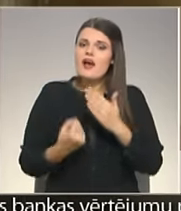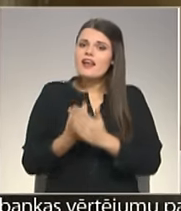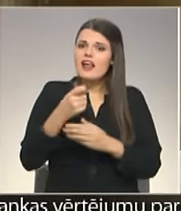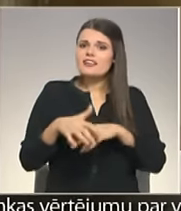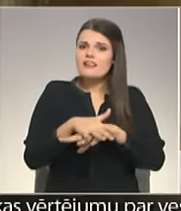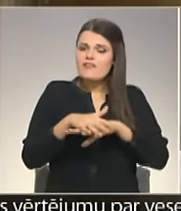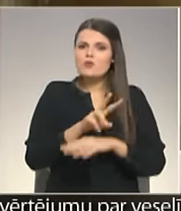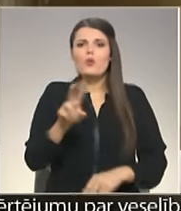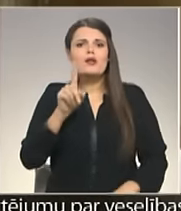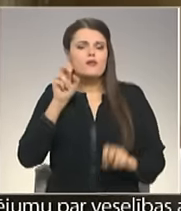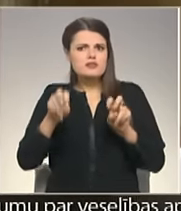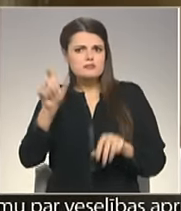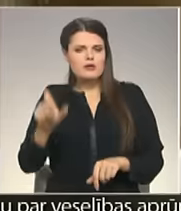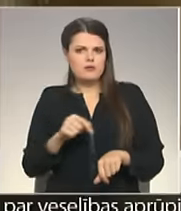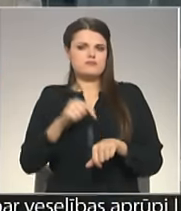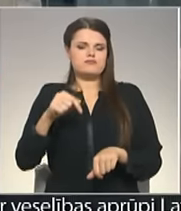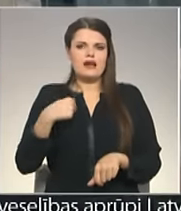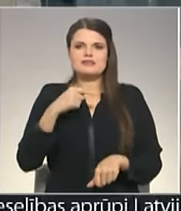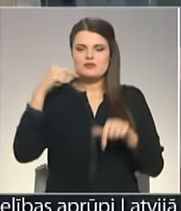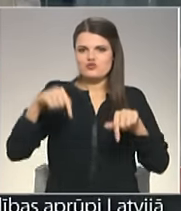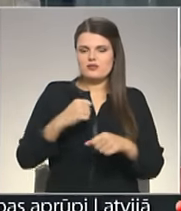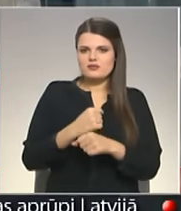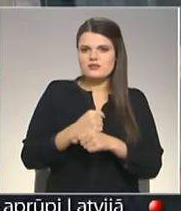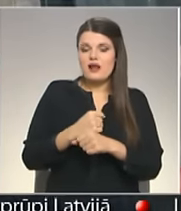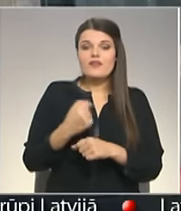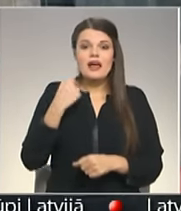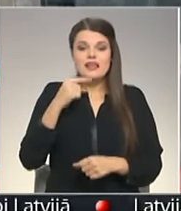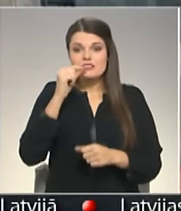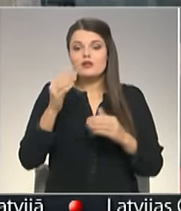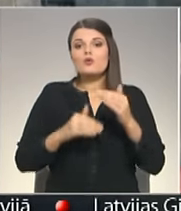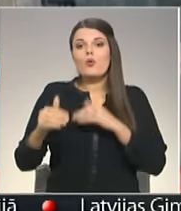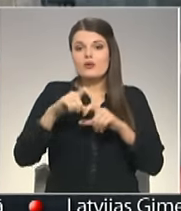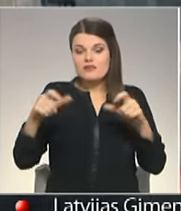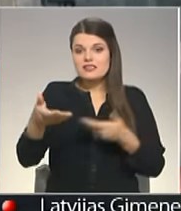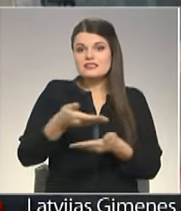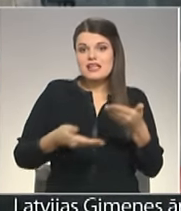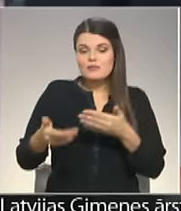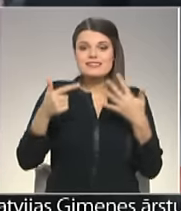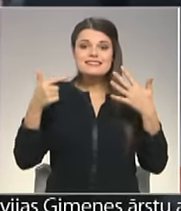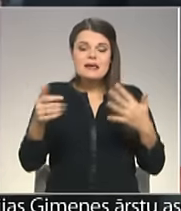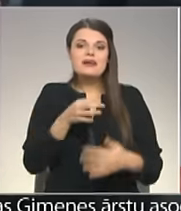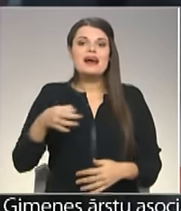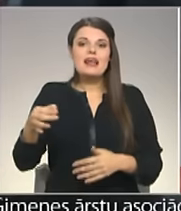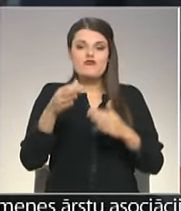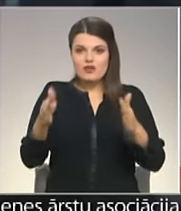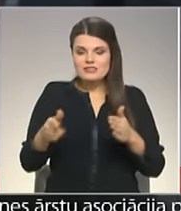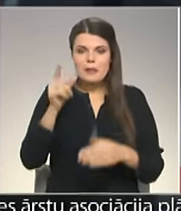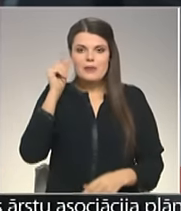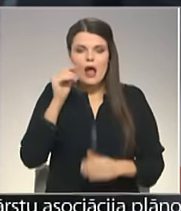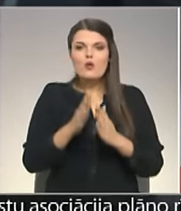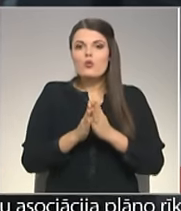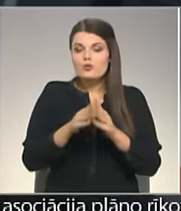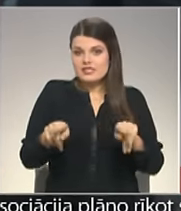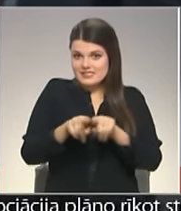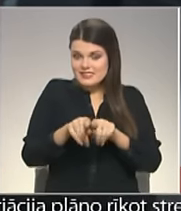jaunais speciālists sajustu, ka viņš ir vajadzīgs. Rīgas Stradiņu universitāte sadarbojas jau ar 7 reģionālajām slimnīcām, tostarp Preiļu un Ludzas.